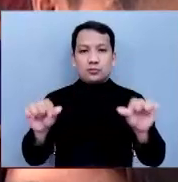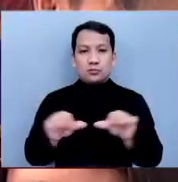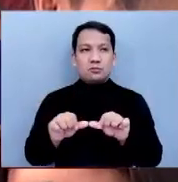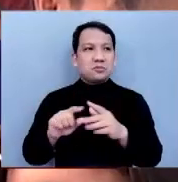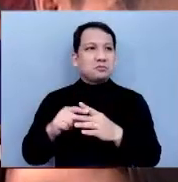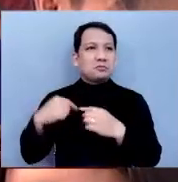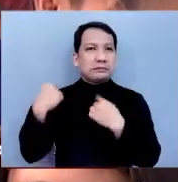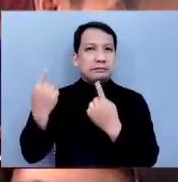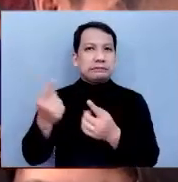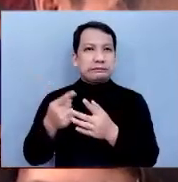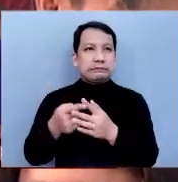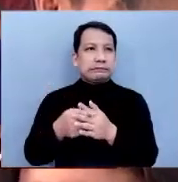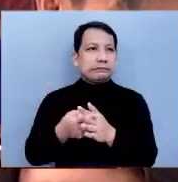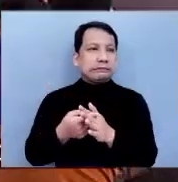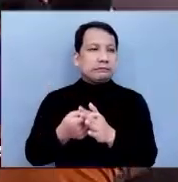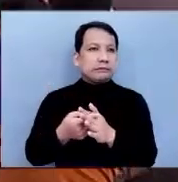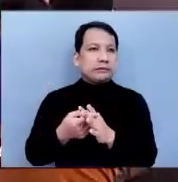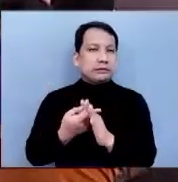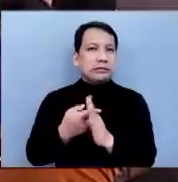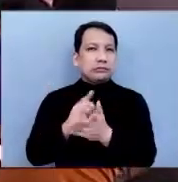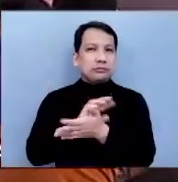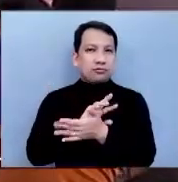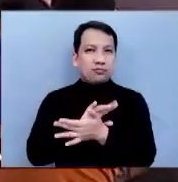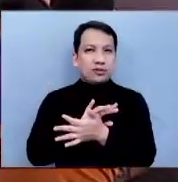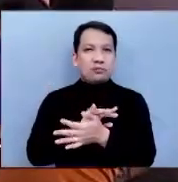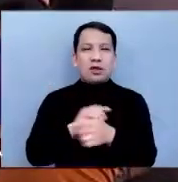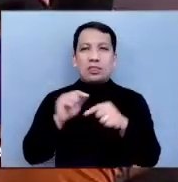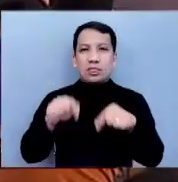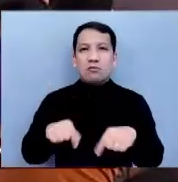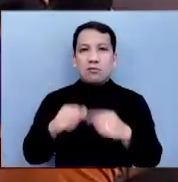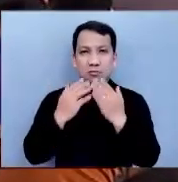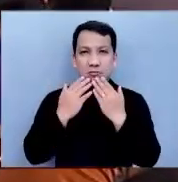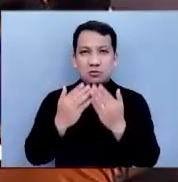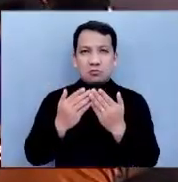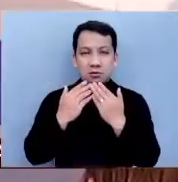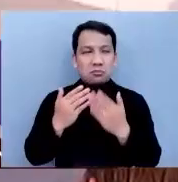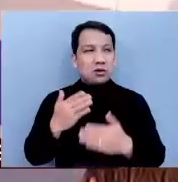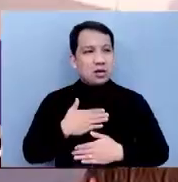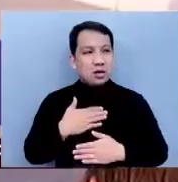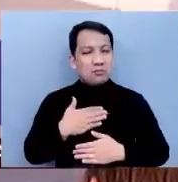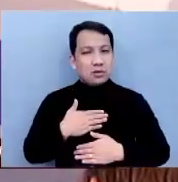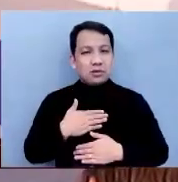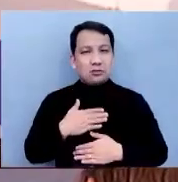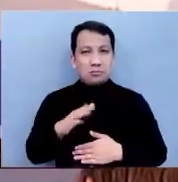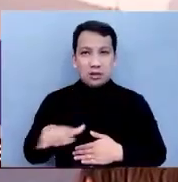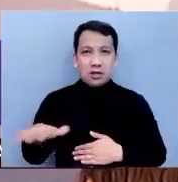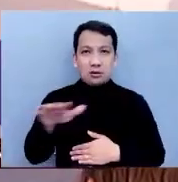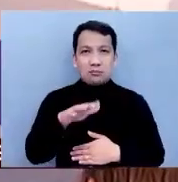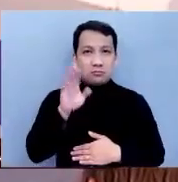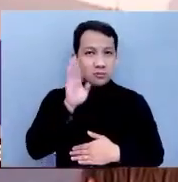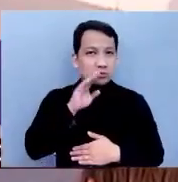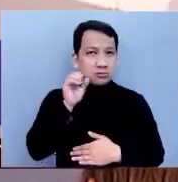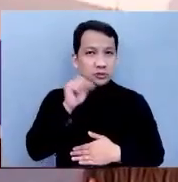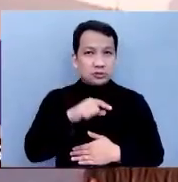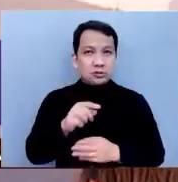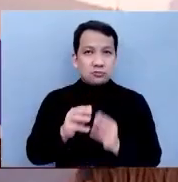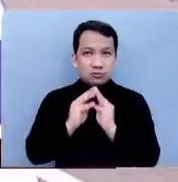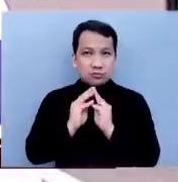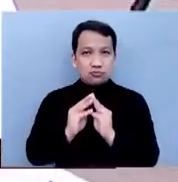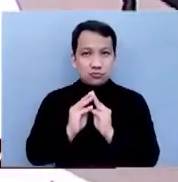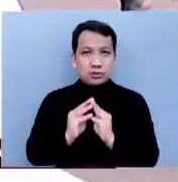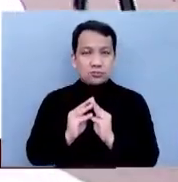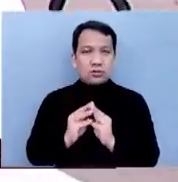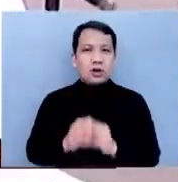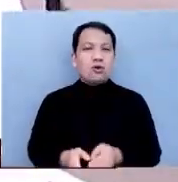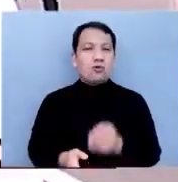ang COVID-19 pandemic. Kaya ganoon na lang ang tuwa ng ating mga kapatid na Muslim. Napakahalaga po kasi